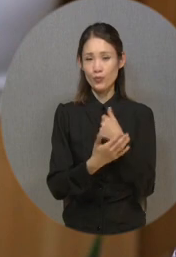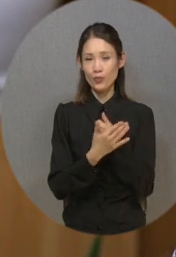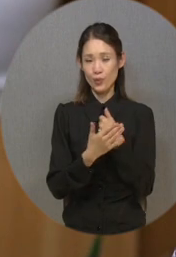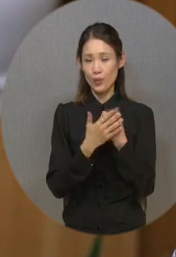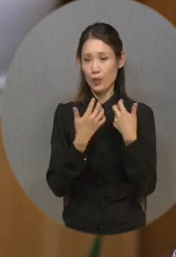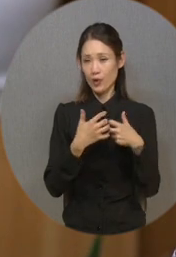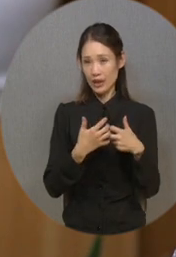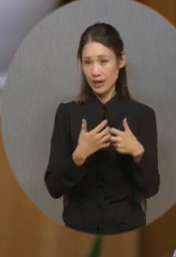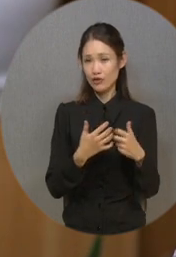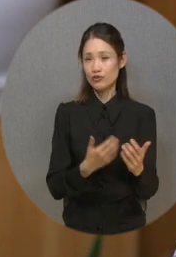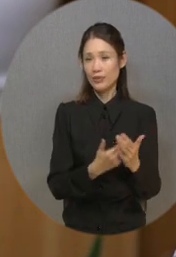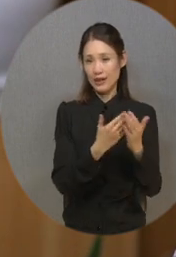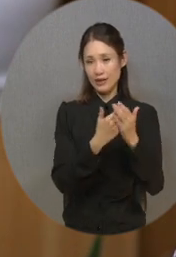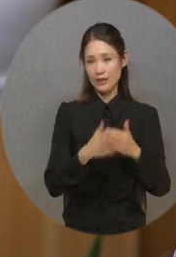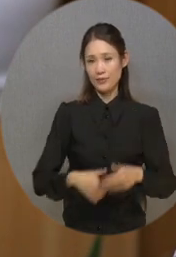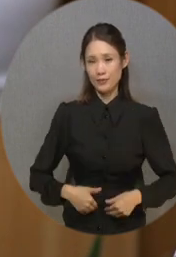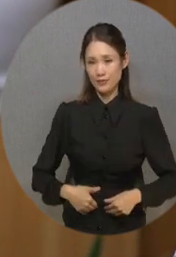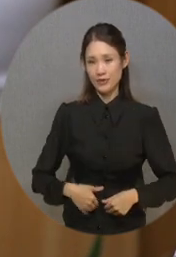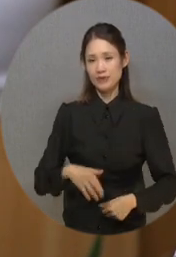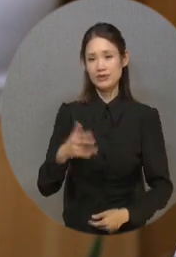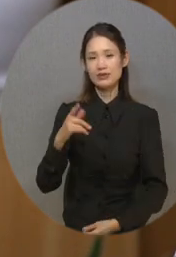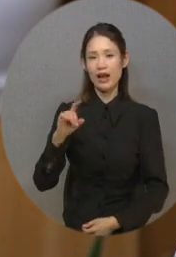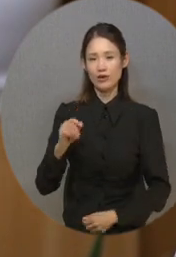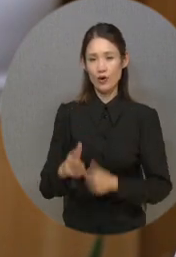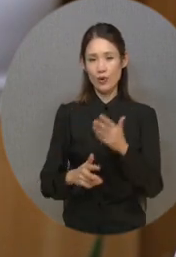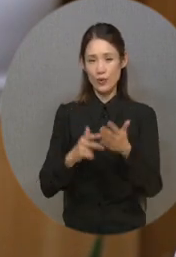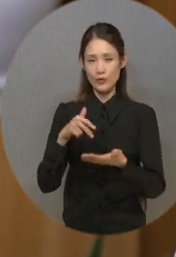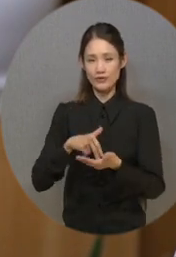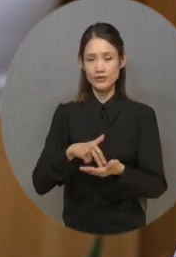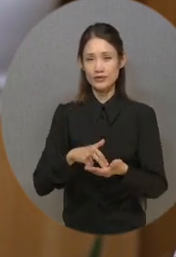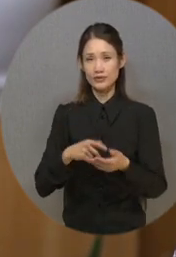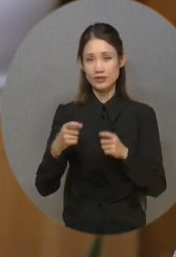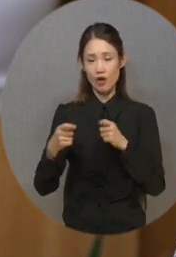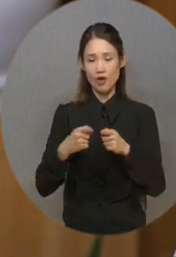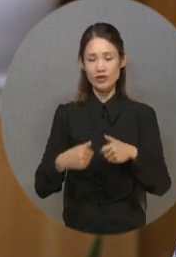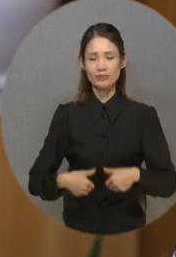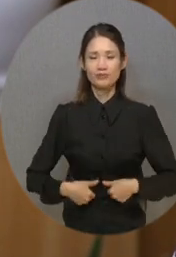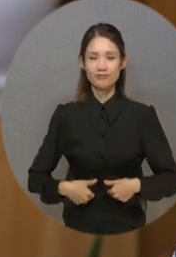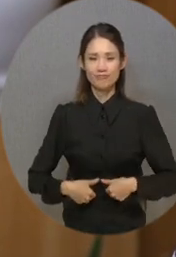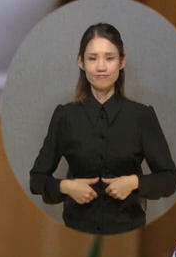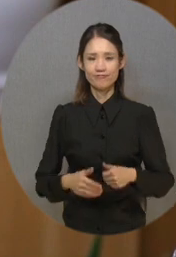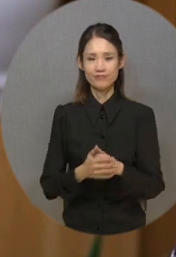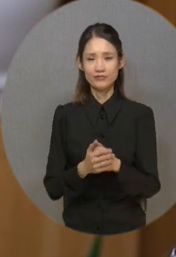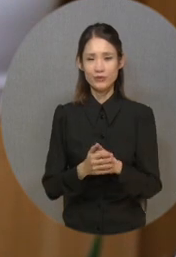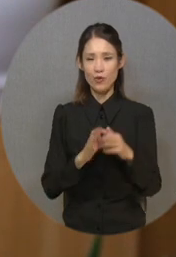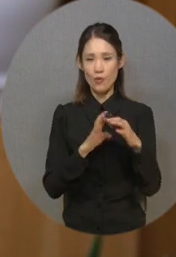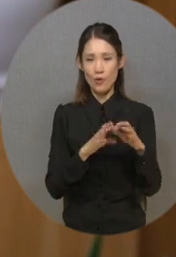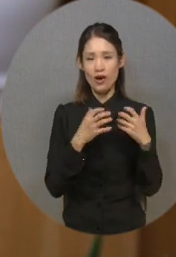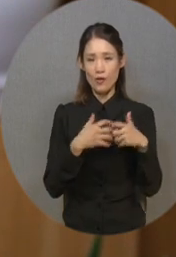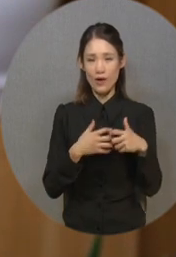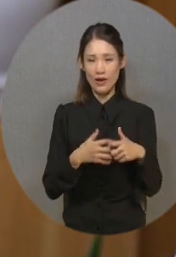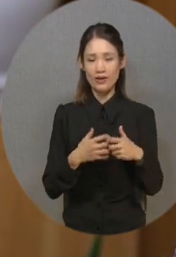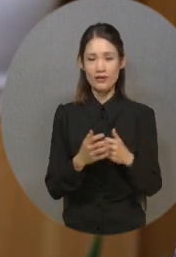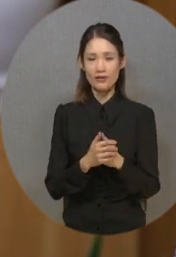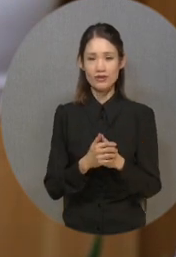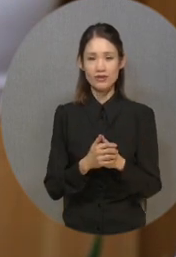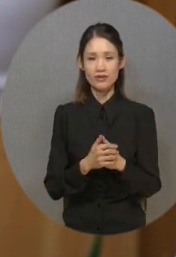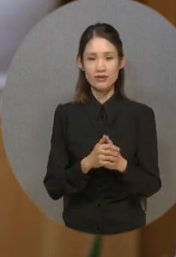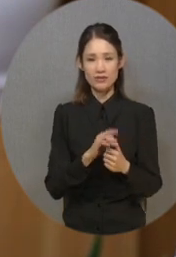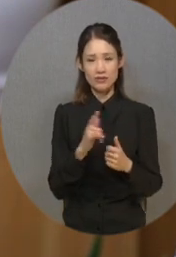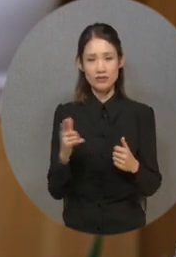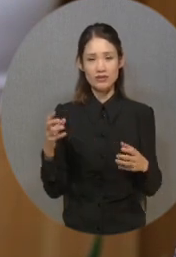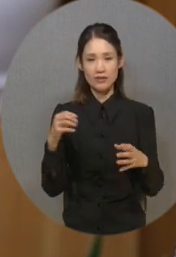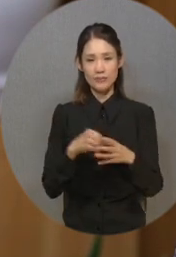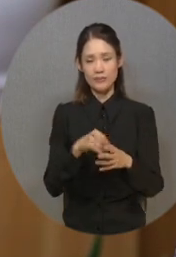때문에 산업적인 측면에서 네. 접근도 같이 이루어집니다. 그래서 산업 기기와 관련된 네. 예, 그런 부분도 다루게